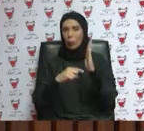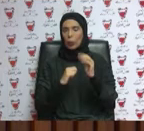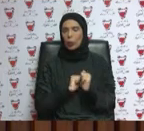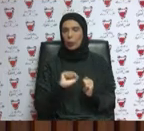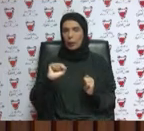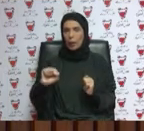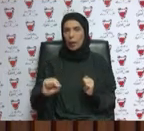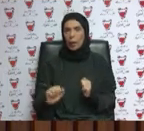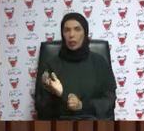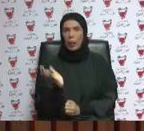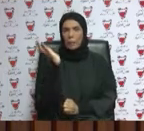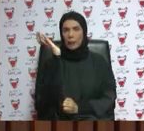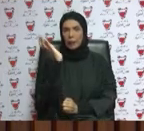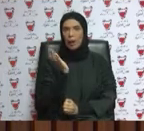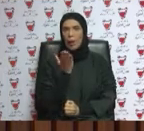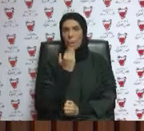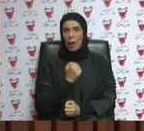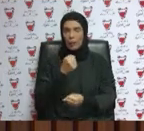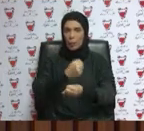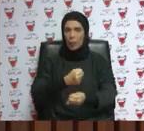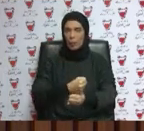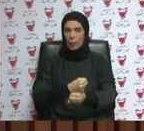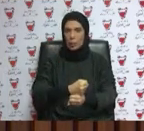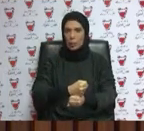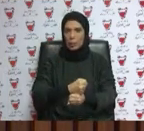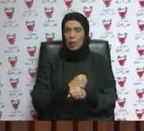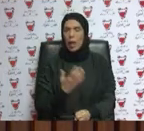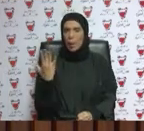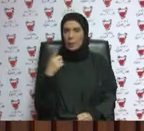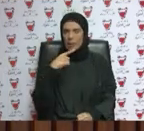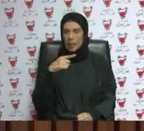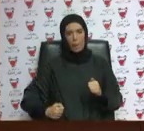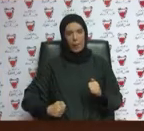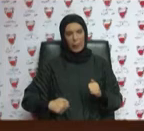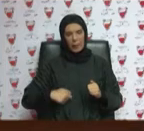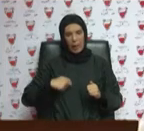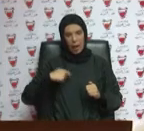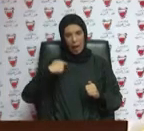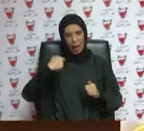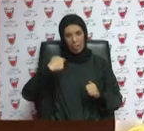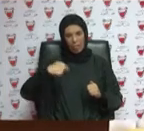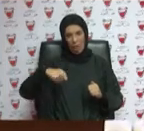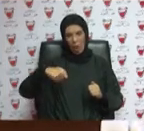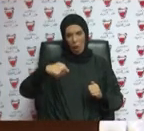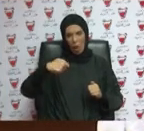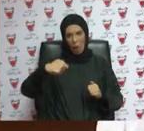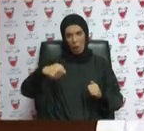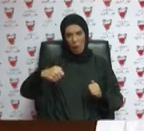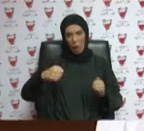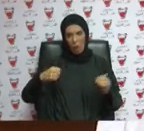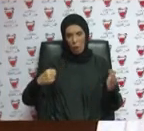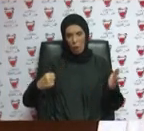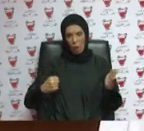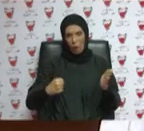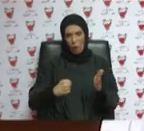بشأن التأمين ضد التعطل المرافق للمرسوم رقم 15 لسنة 2020 مع ممثلي وزارة المالية والاقتصاد